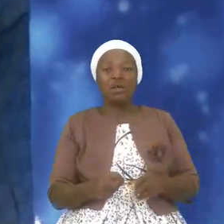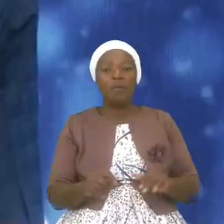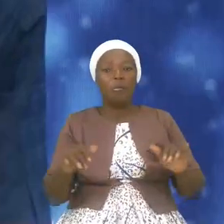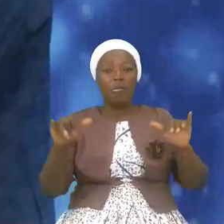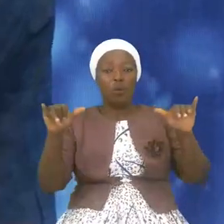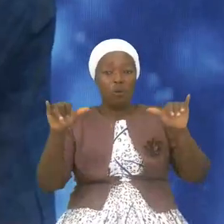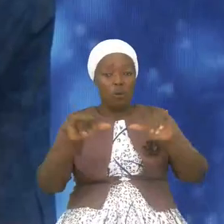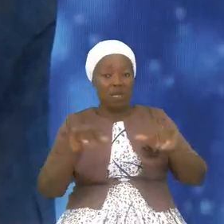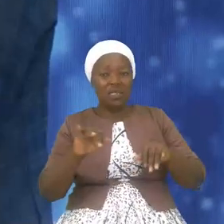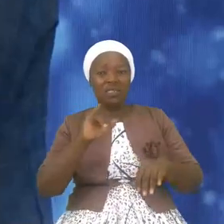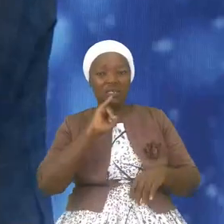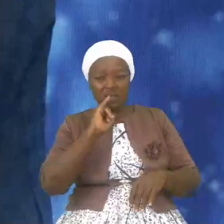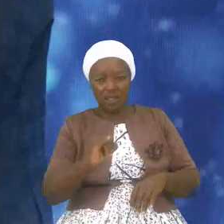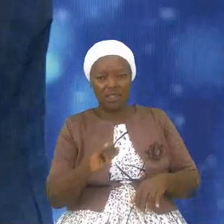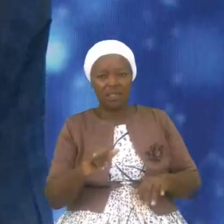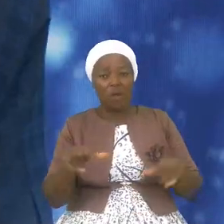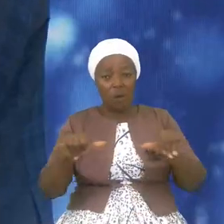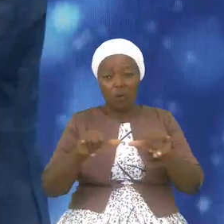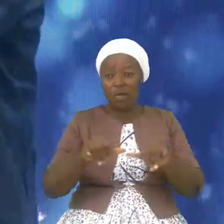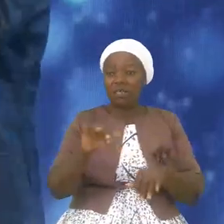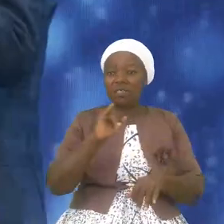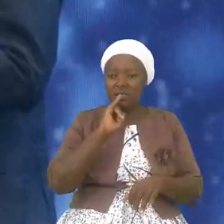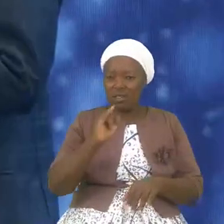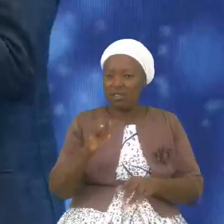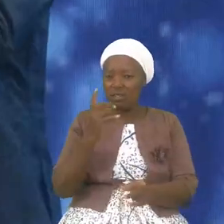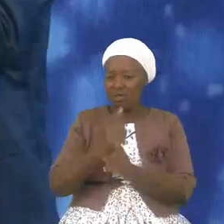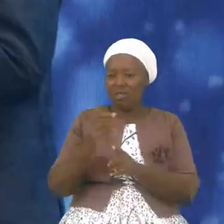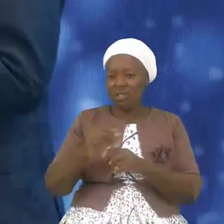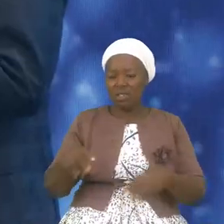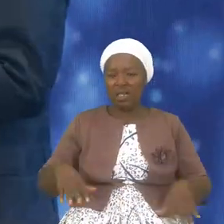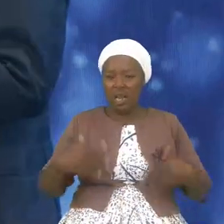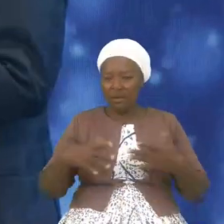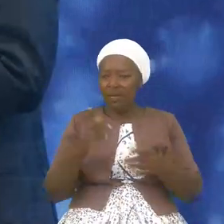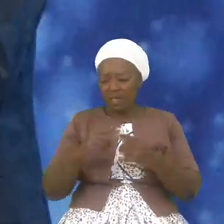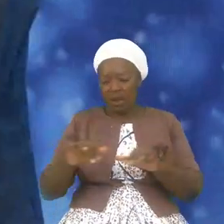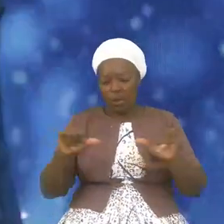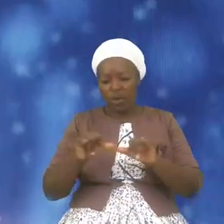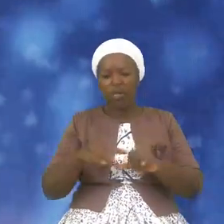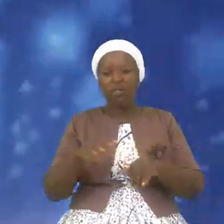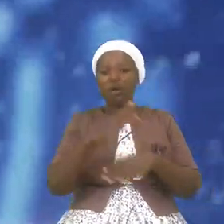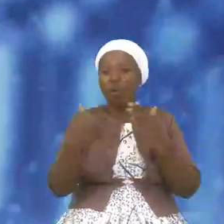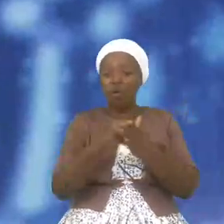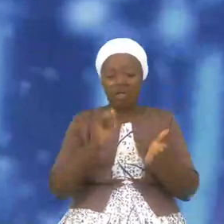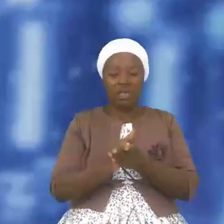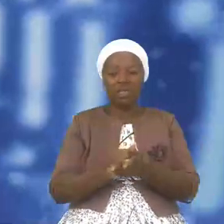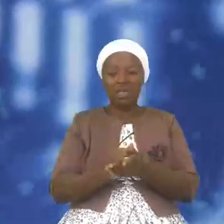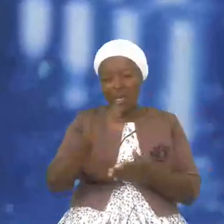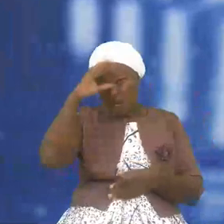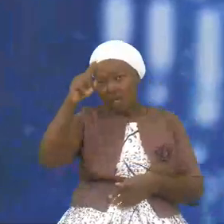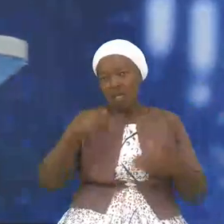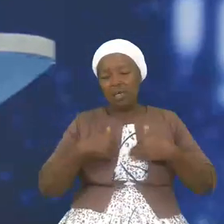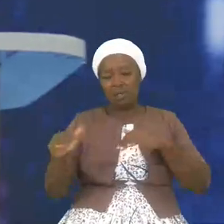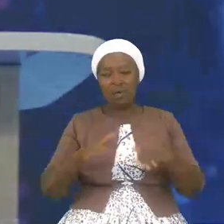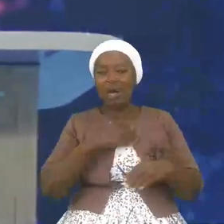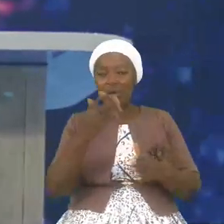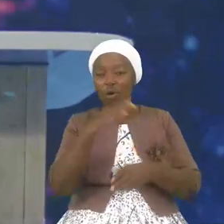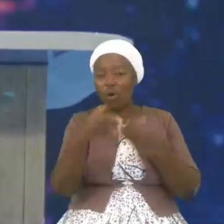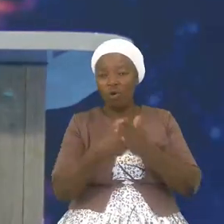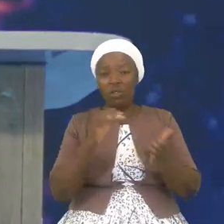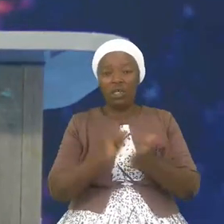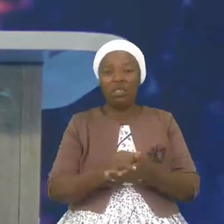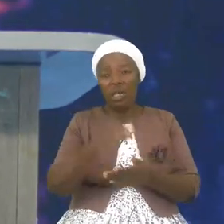Il pèse sa vie. Il pèse tout ce qu'il a fait, tout ce qu'il était et tout ce